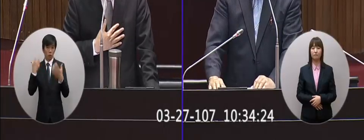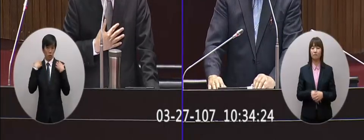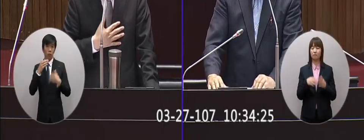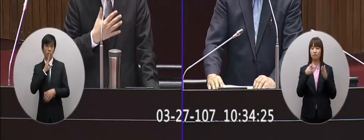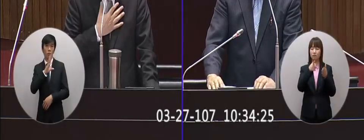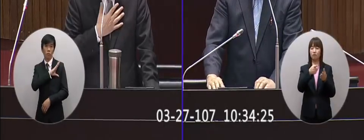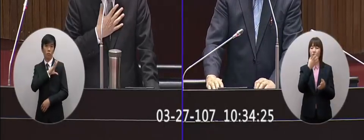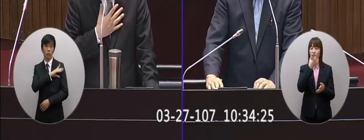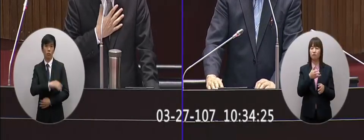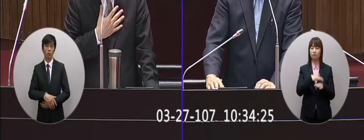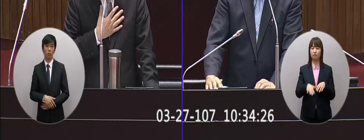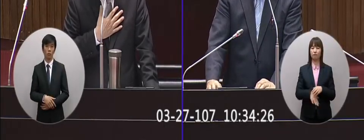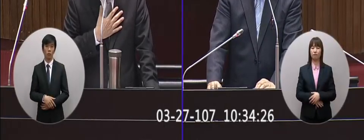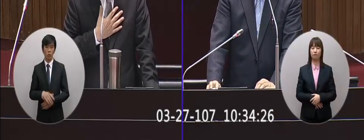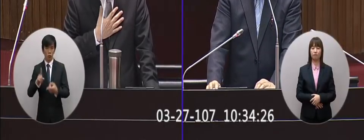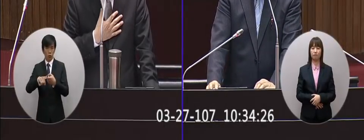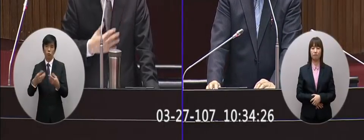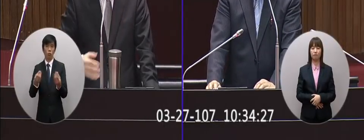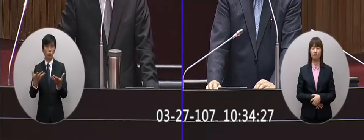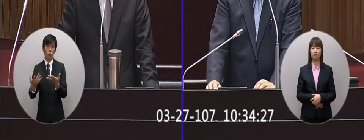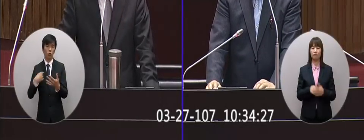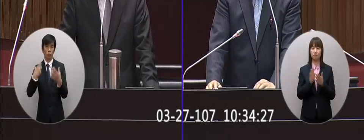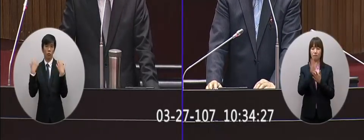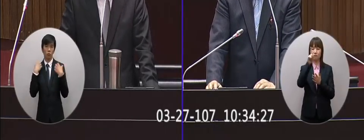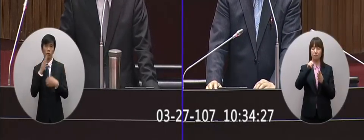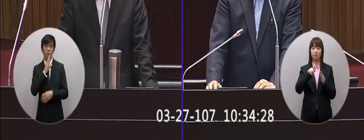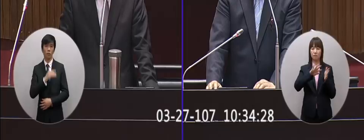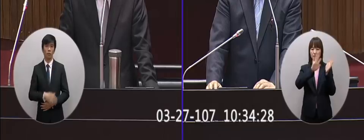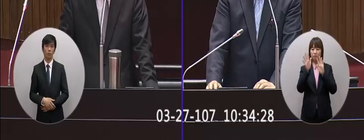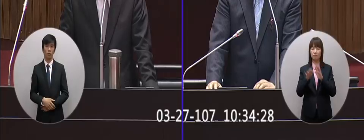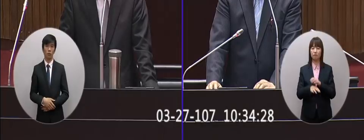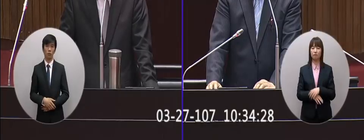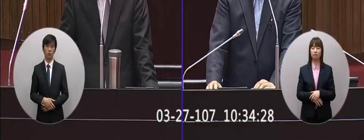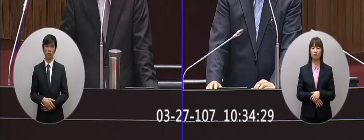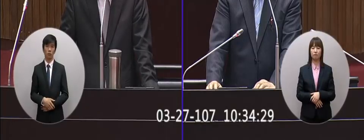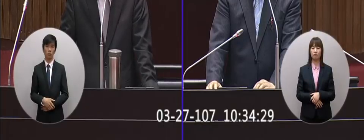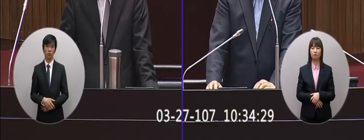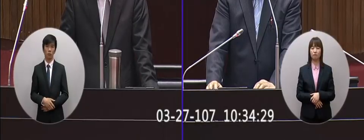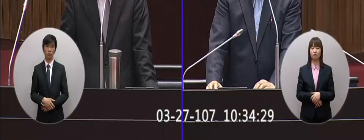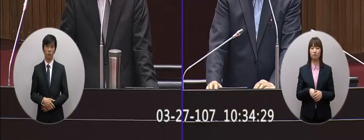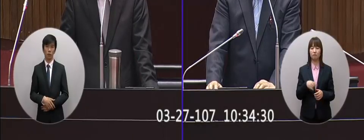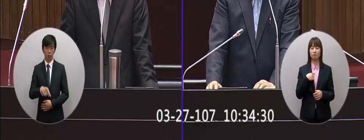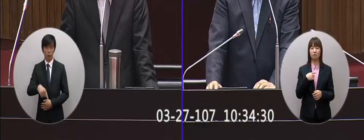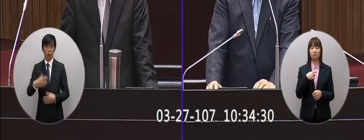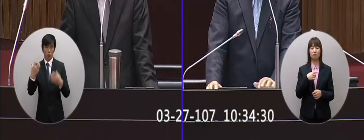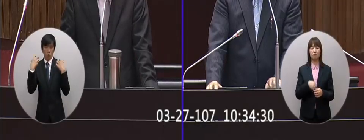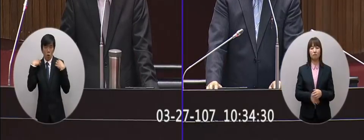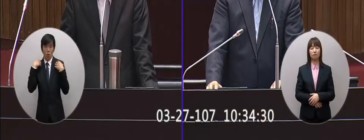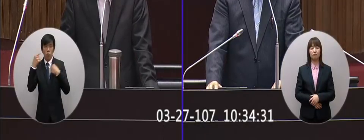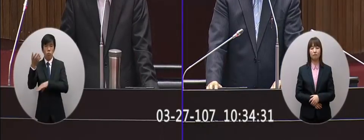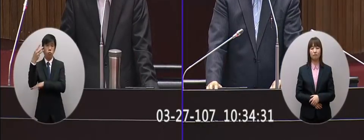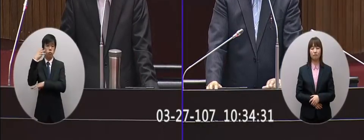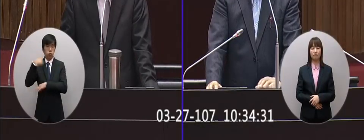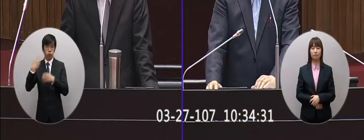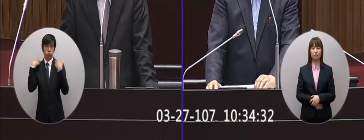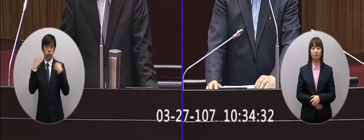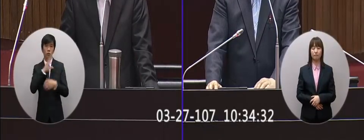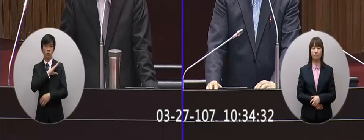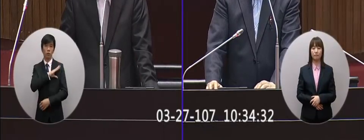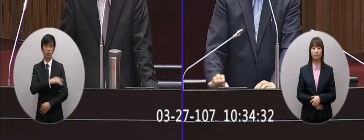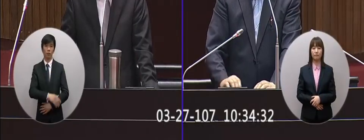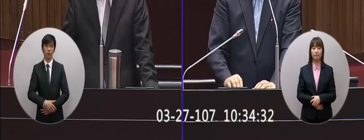不好了。 没了，应该是这个样，没有错啊。 这个未来的发展、 这个就是政治， 我是、啊、 这个就是责任政治嘛，这个就责任政治哈、